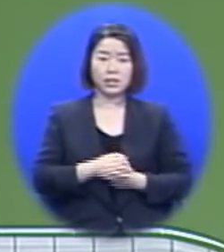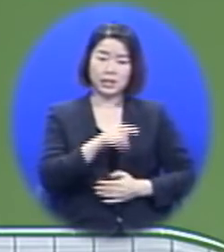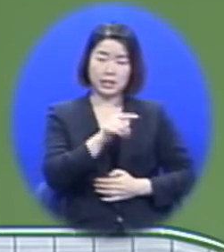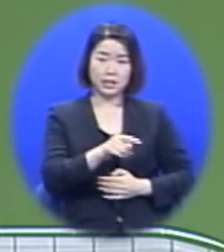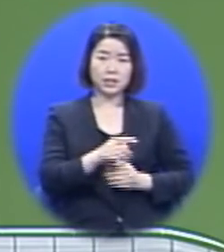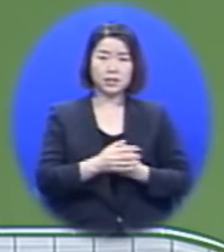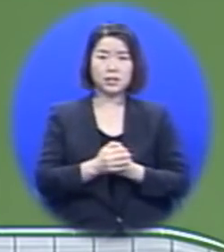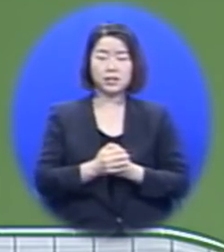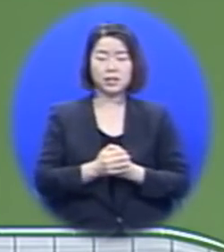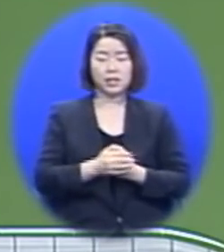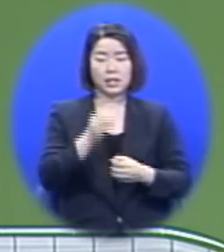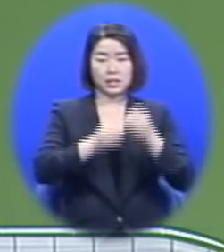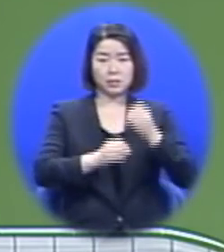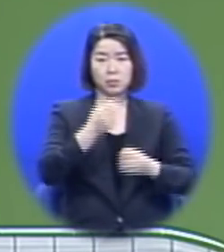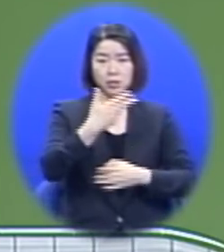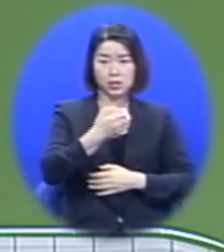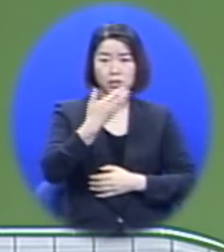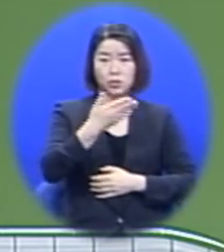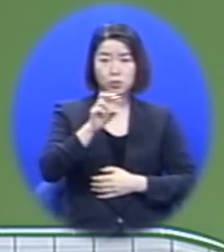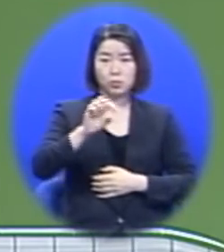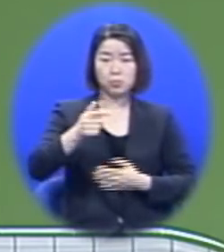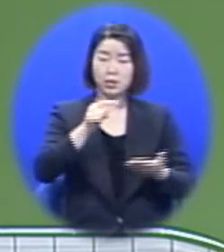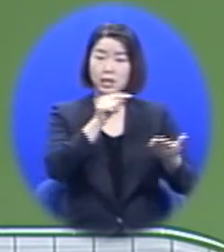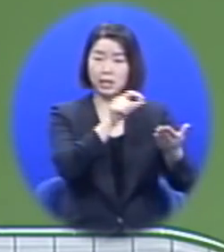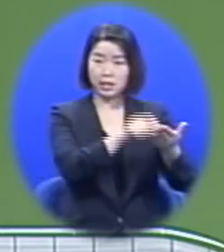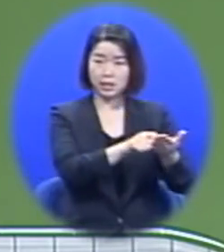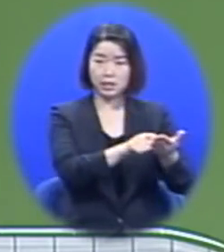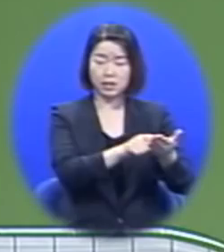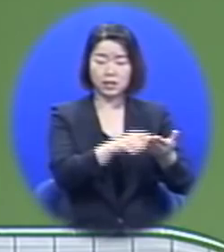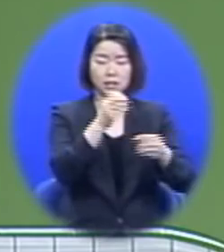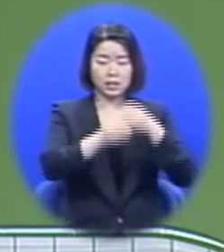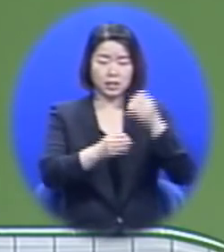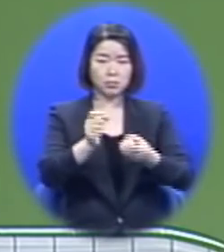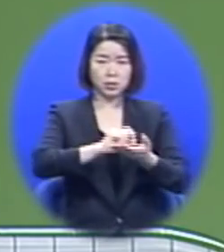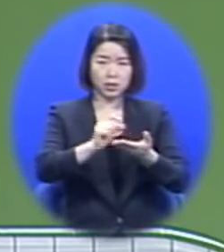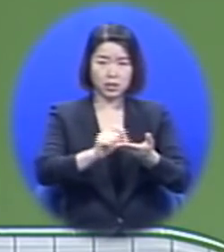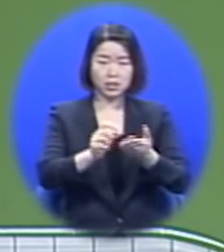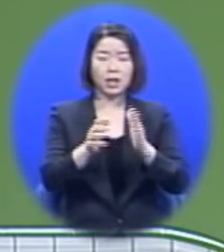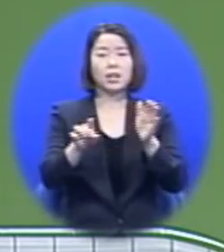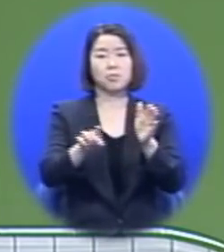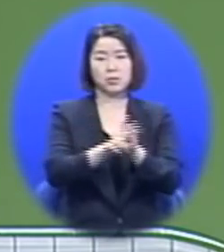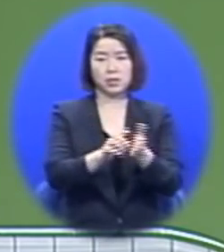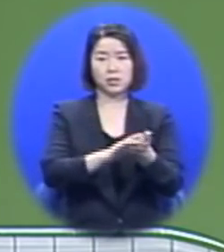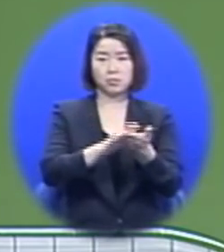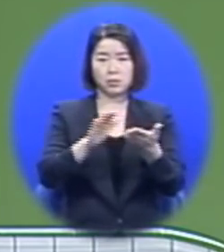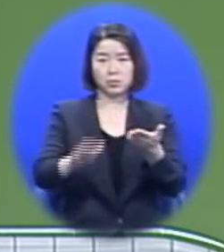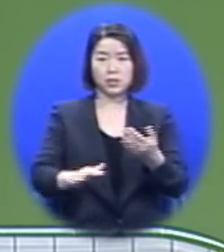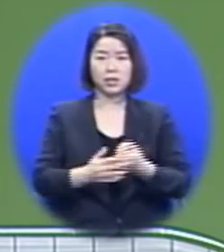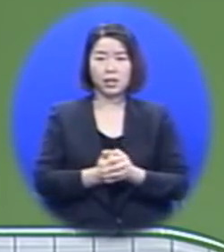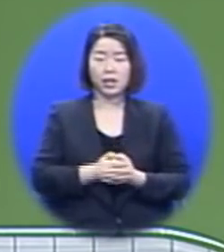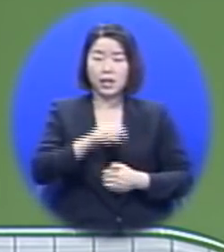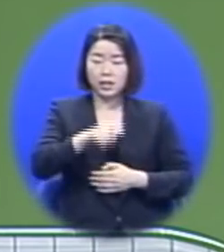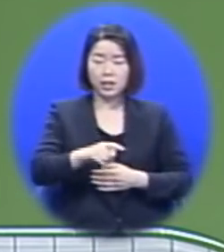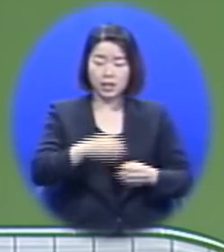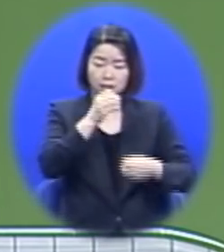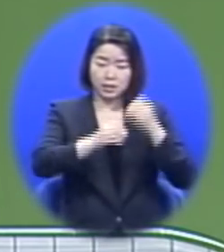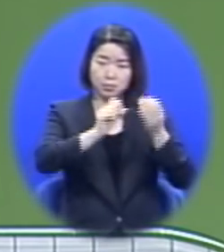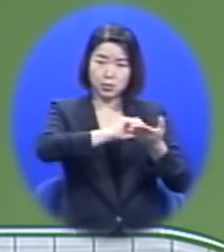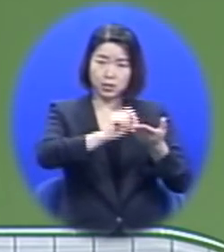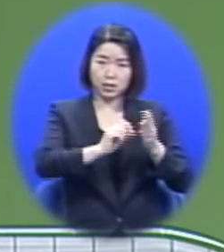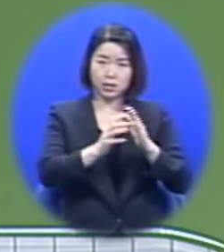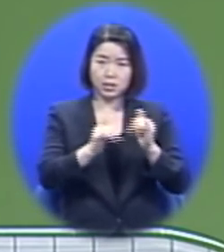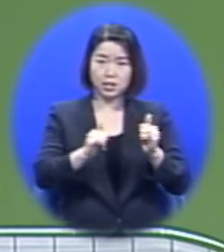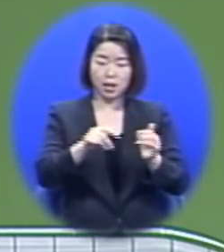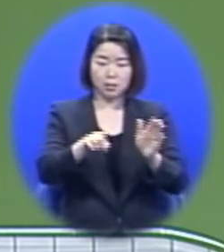이것이 시편 79편에 나오는 이 시편 기자의 믿음입니다. 이것이 시편 기자의